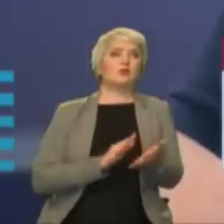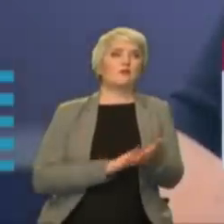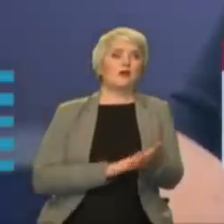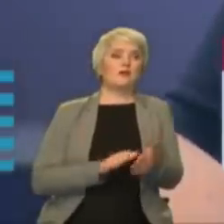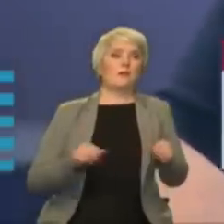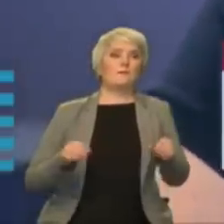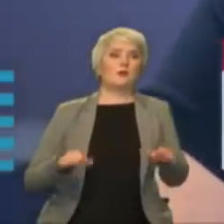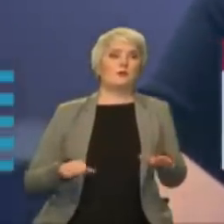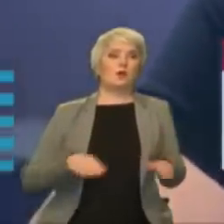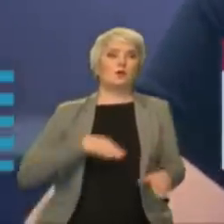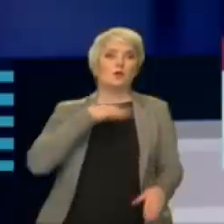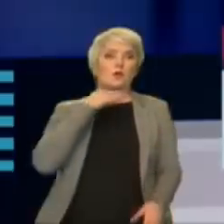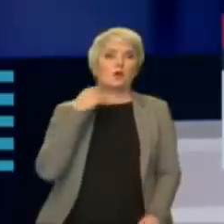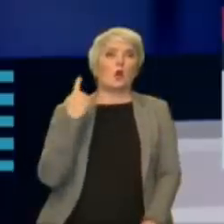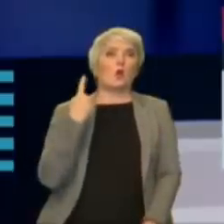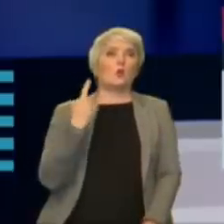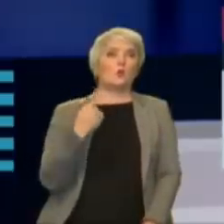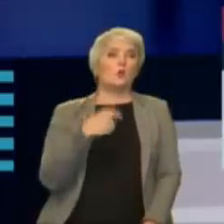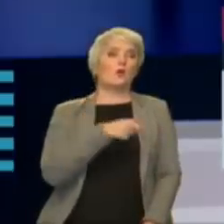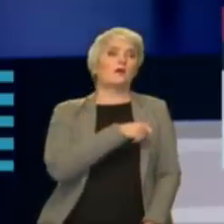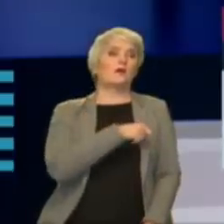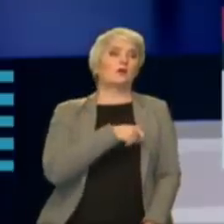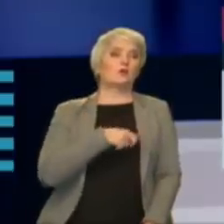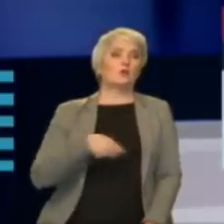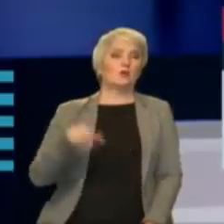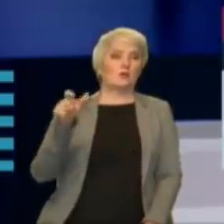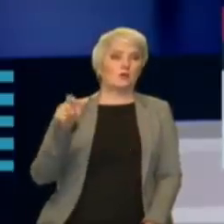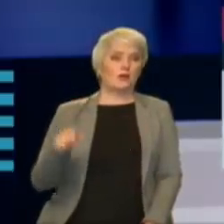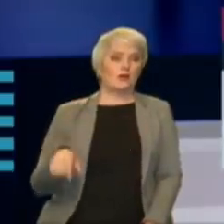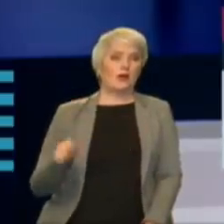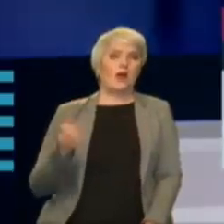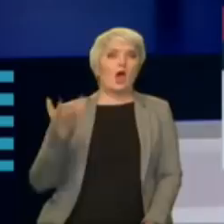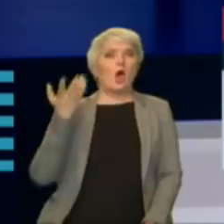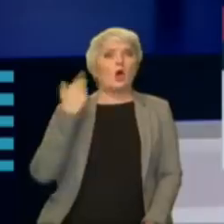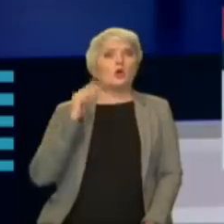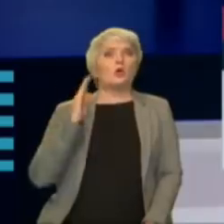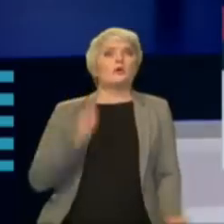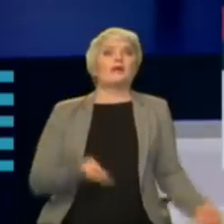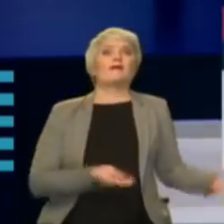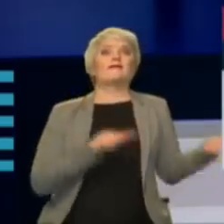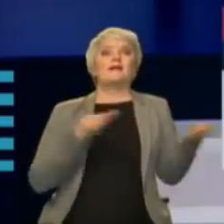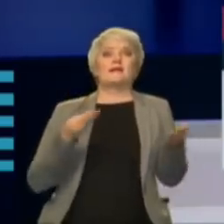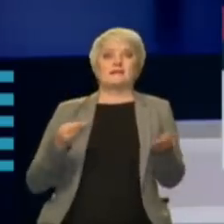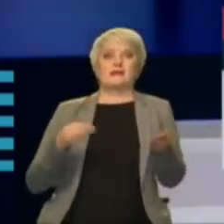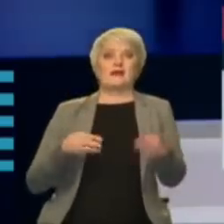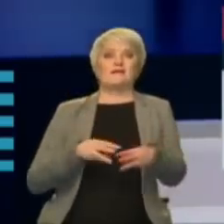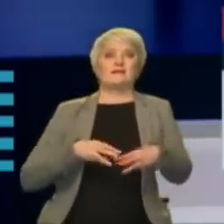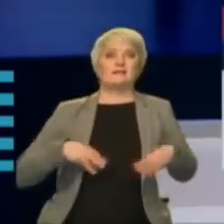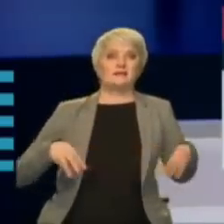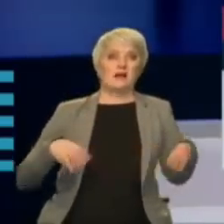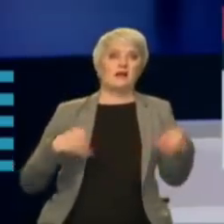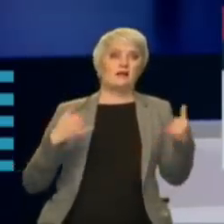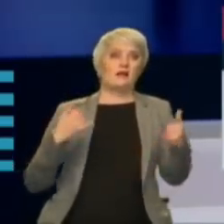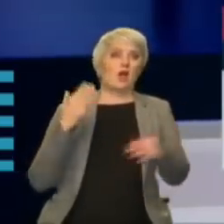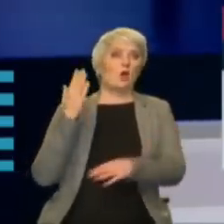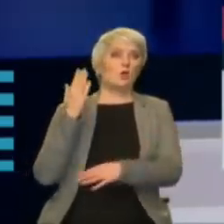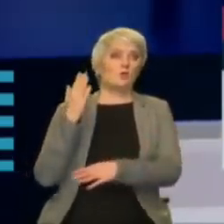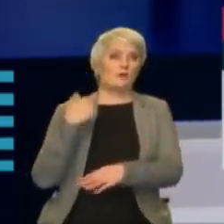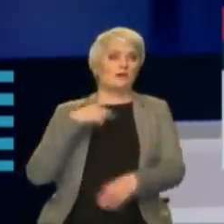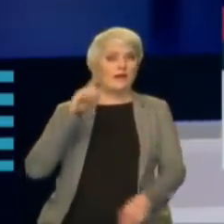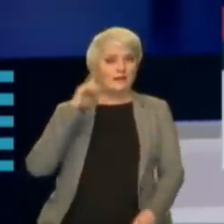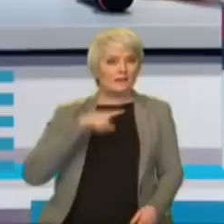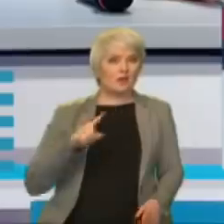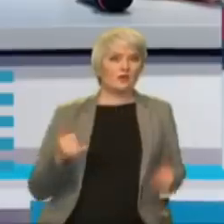постанову, достатньо одного народного депутата. Одного. А от коли вона буде винесена в зал для голосування, і я знаю, що